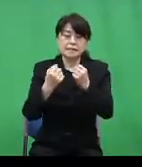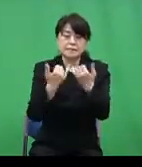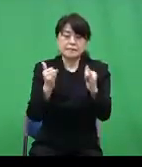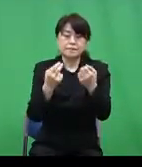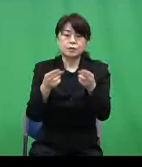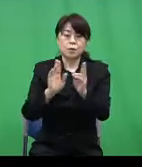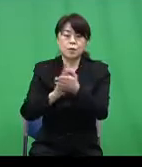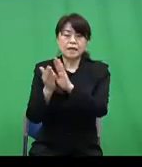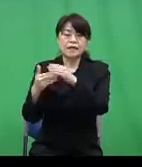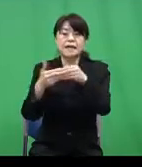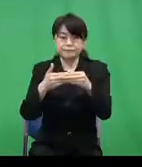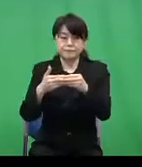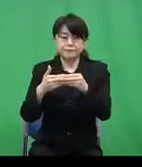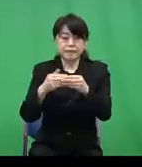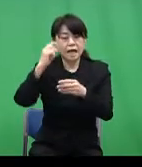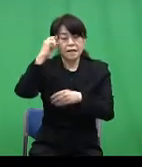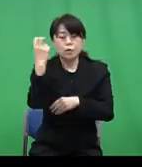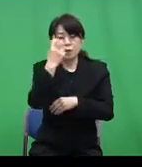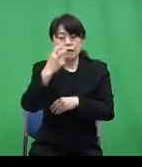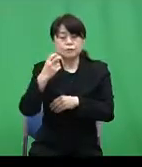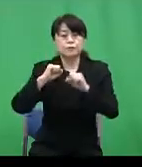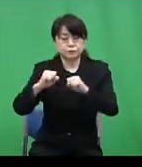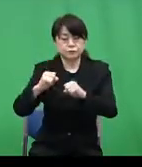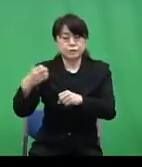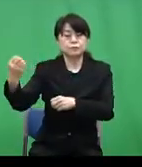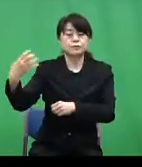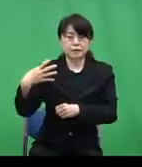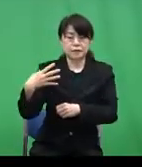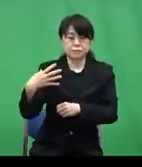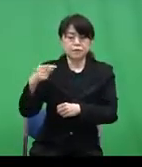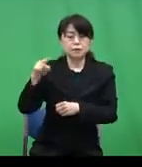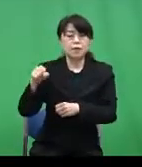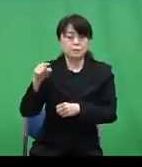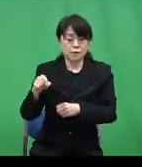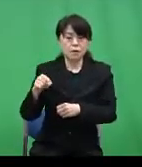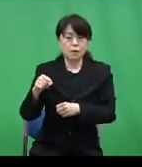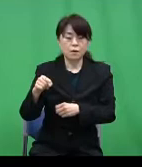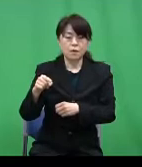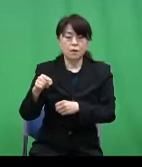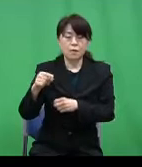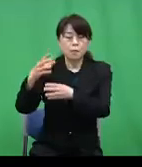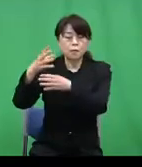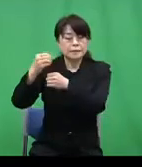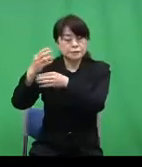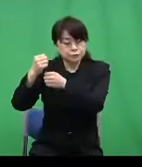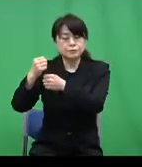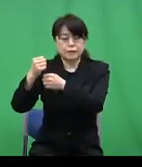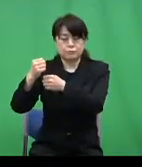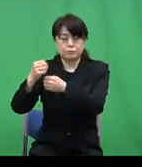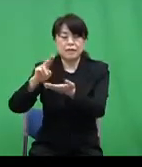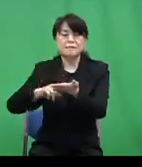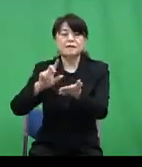確認をするというふうに言っておられますので、その、まあ、時期などもももし決まっているのであれ